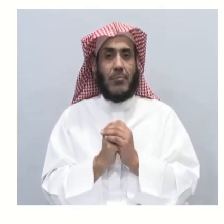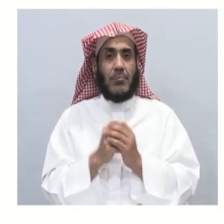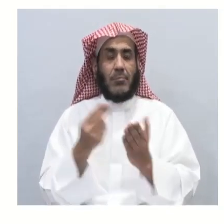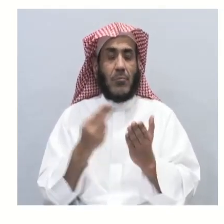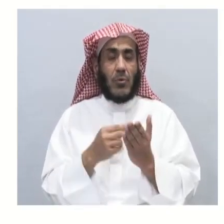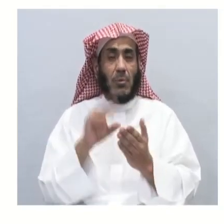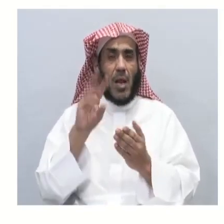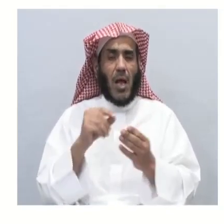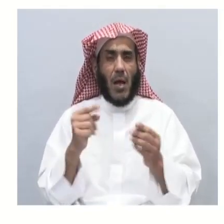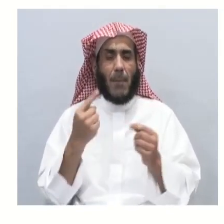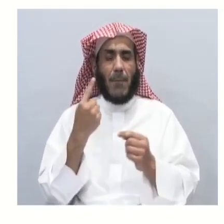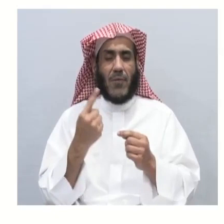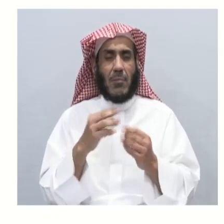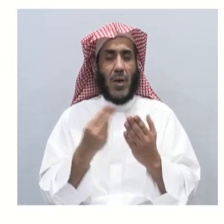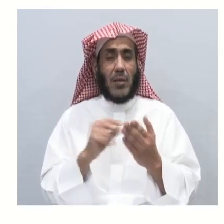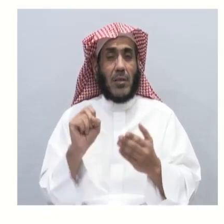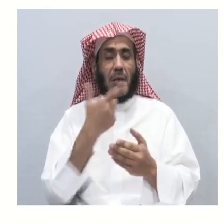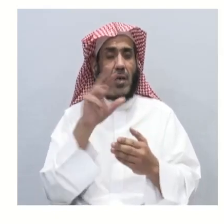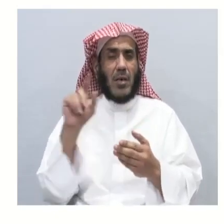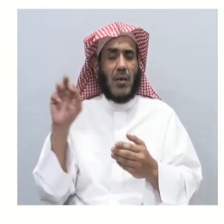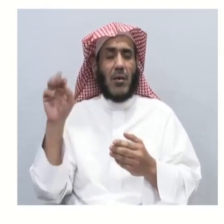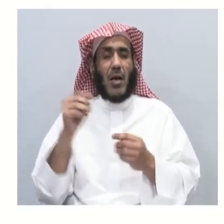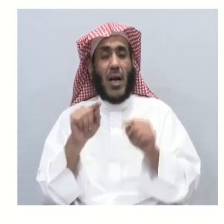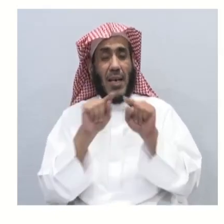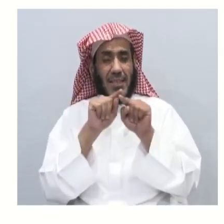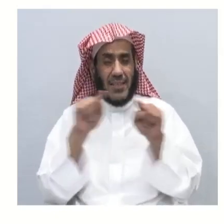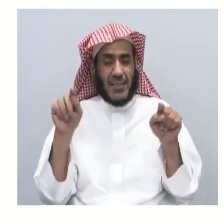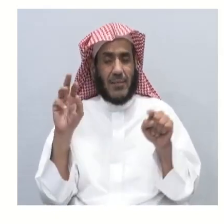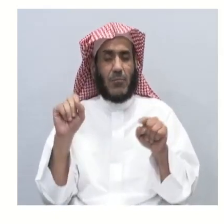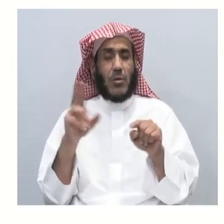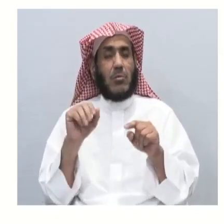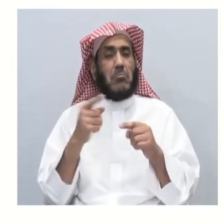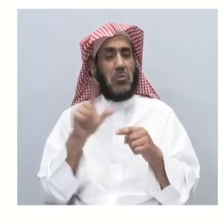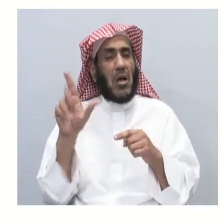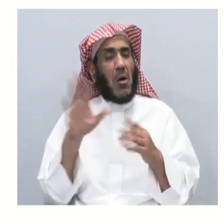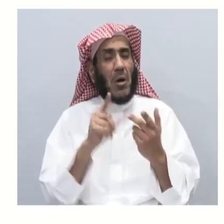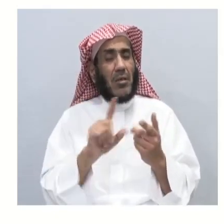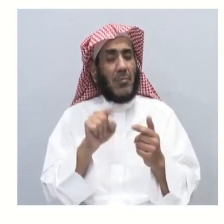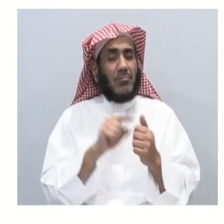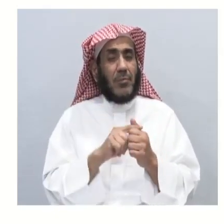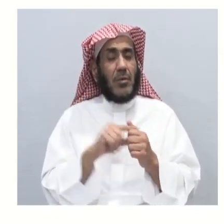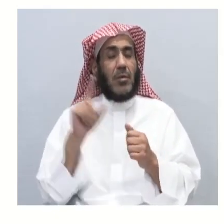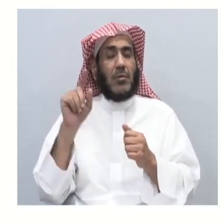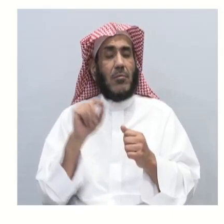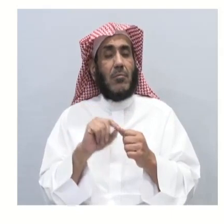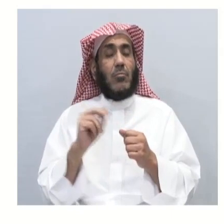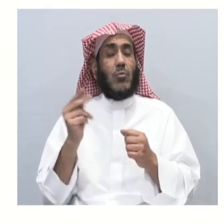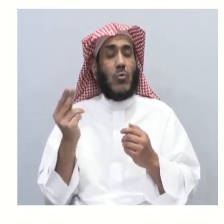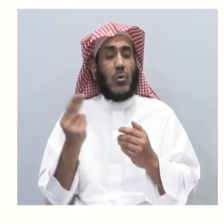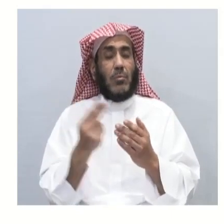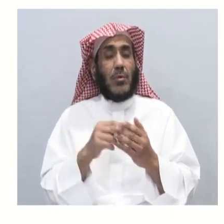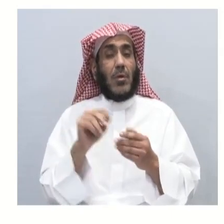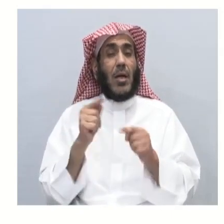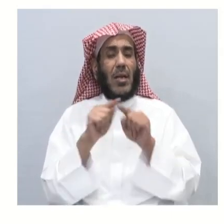تكتب الهاء منفردة بخط الرقعة على السطر، صواب أو خطأ؟ أحسنتم. إذن تكتب